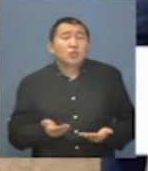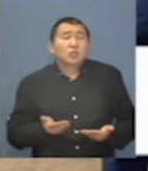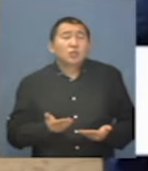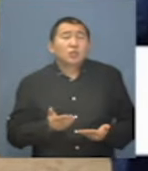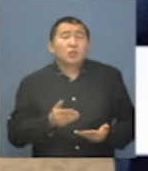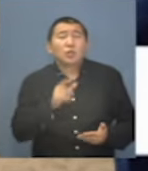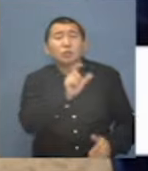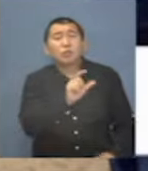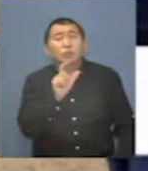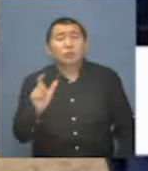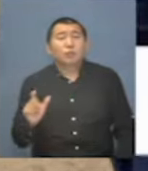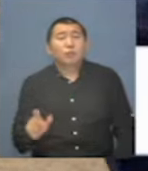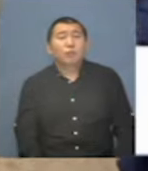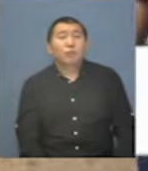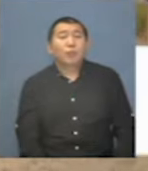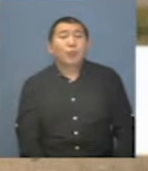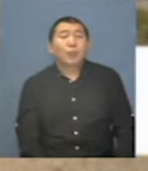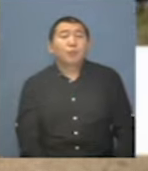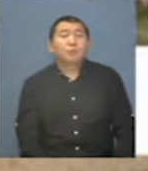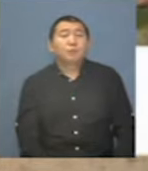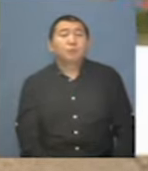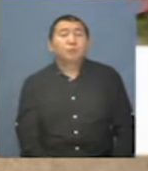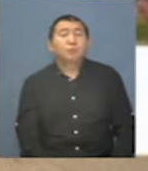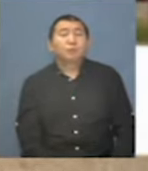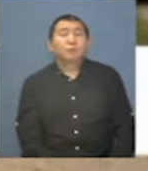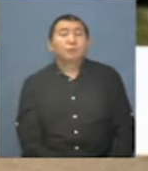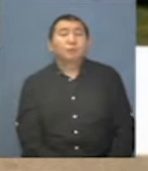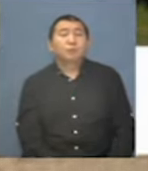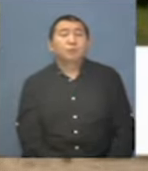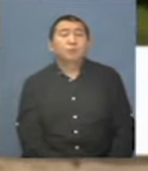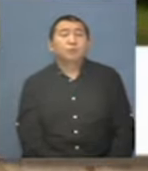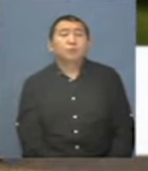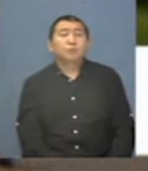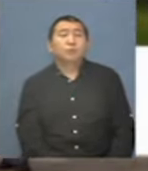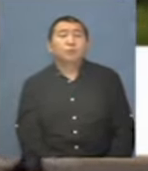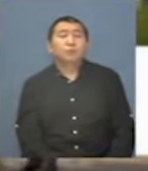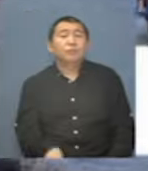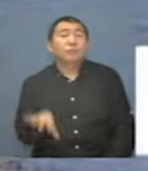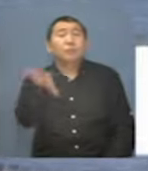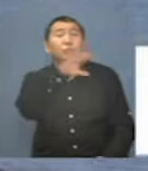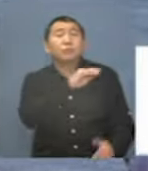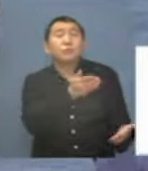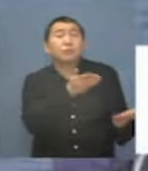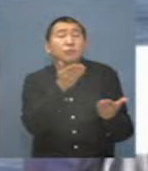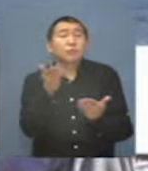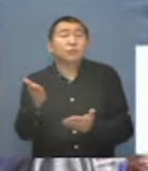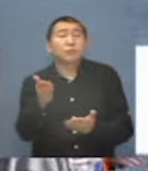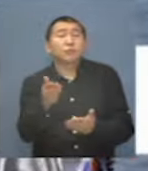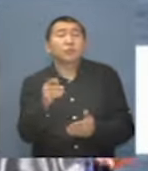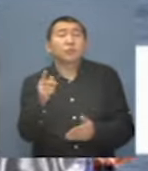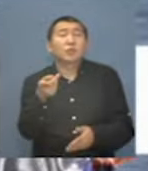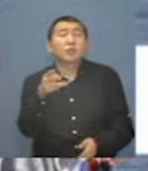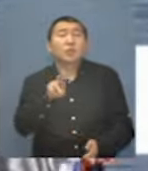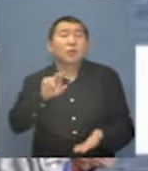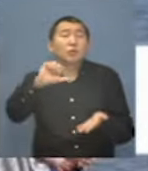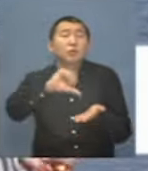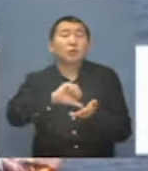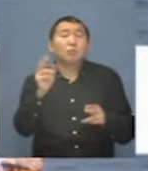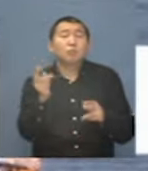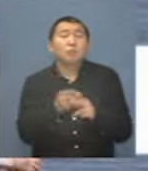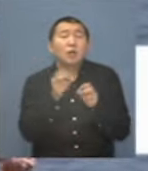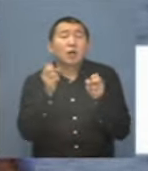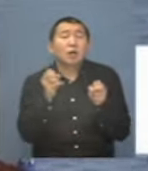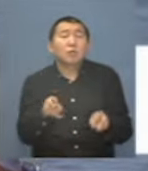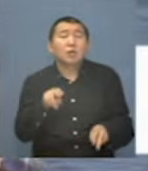Отдыхающие, у нас проводится акция. Просим сюда подойти для участия. Участникам акции «Безопасный пляж»